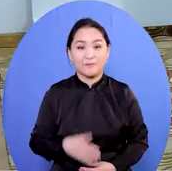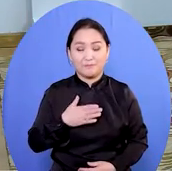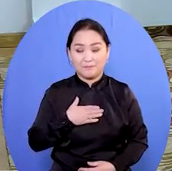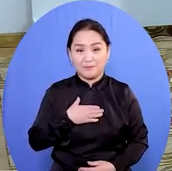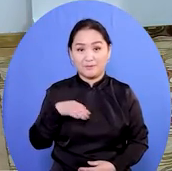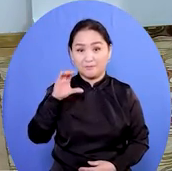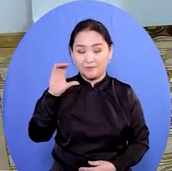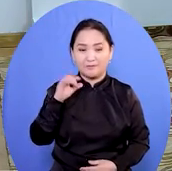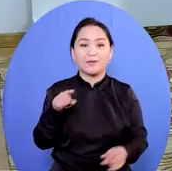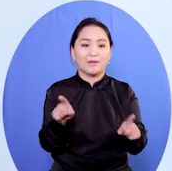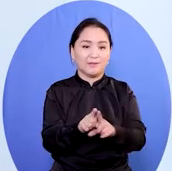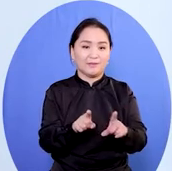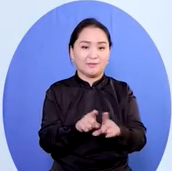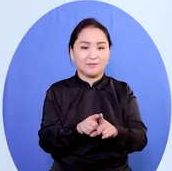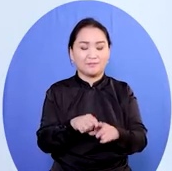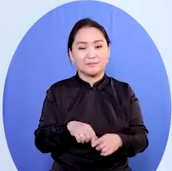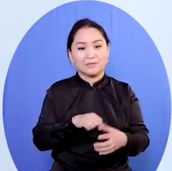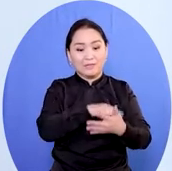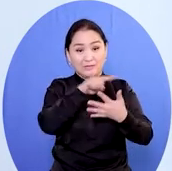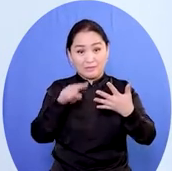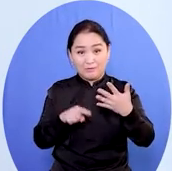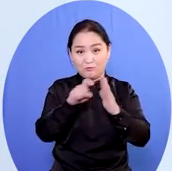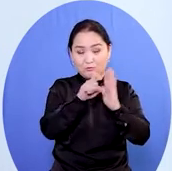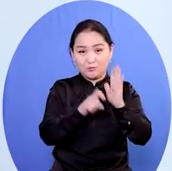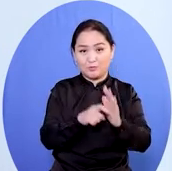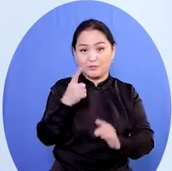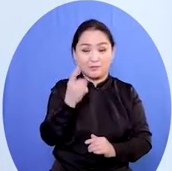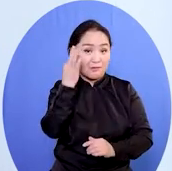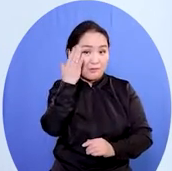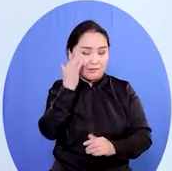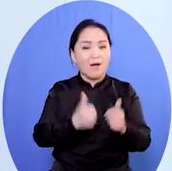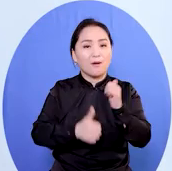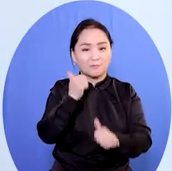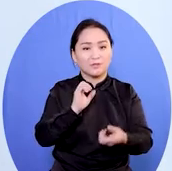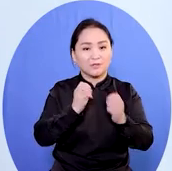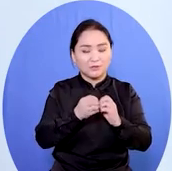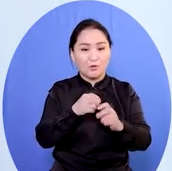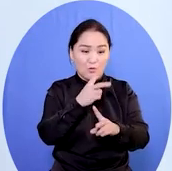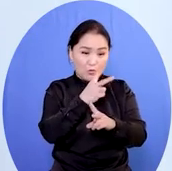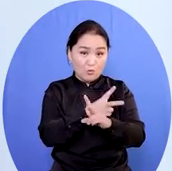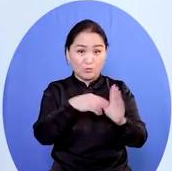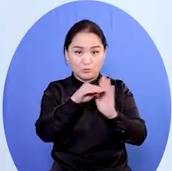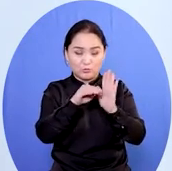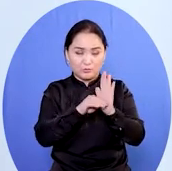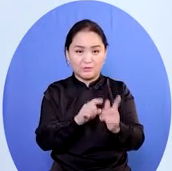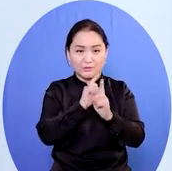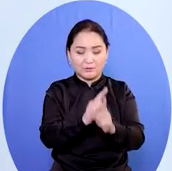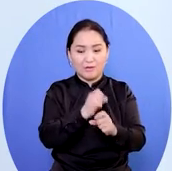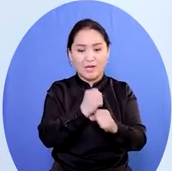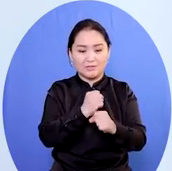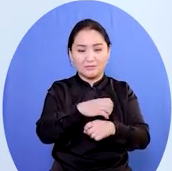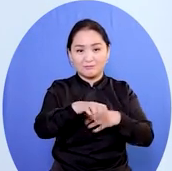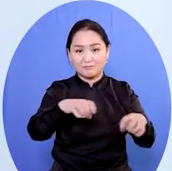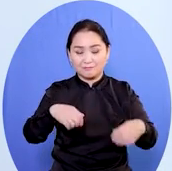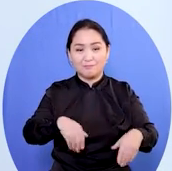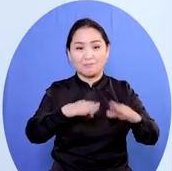За манай төр бол бас л адилхан тий 5 хөтөлбөр нэг арга хэмжээ нь бол амжилттай хэрэгжээл явж байна. Бид бас хууль журмынхаа өрөөнд нийцүүлээд бүх ажлын хэсгүүдэд байгууллаа.